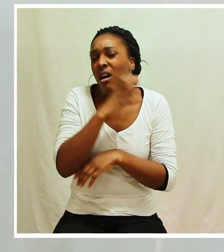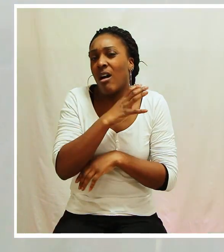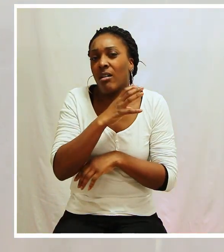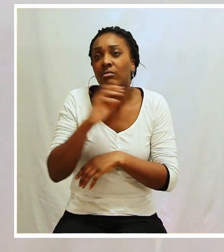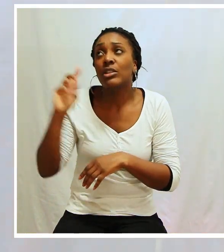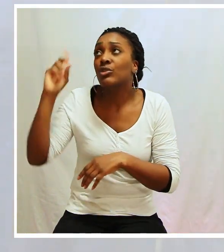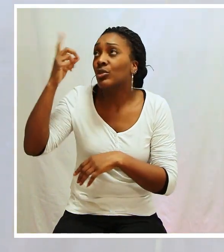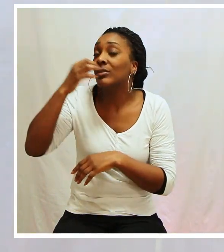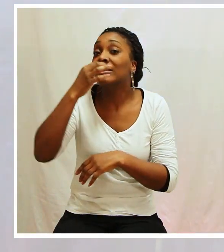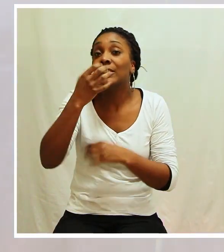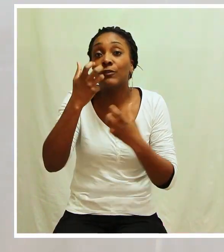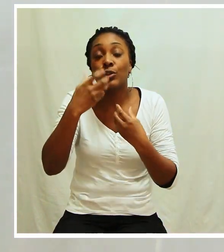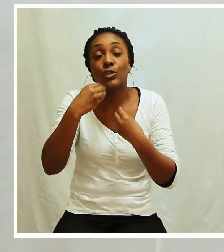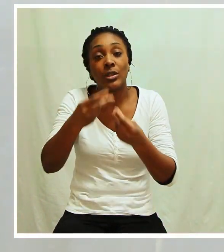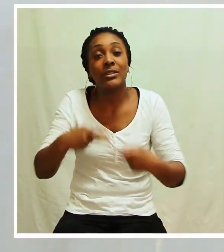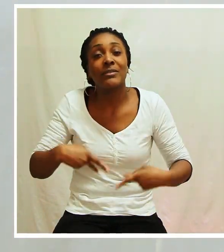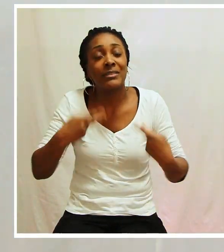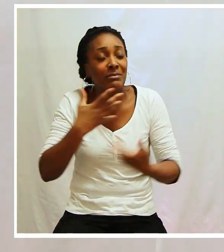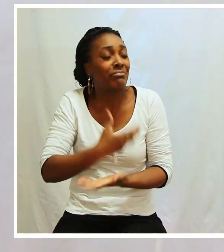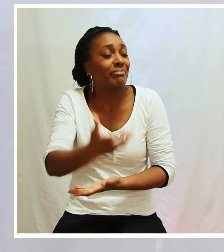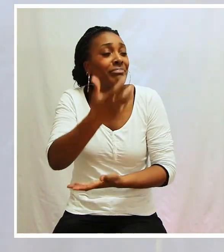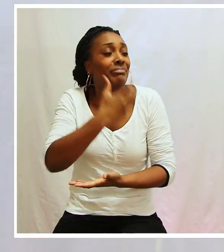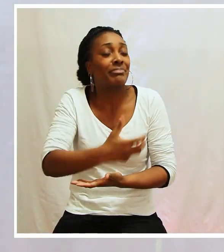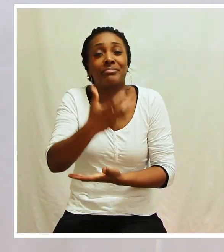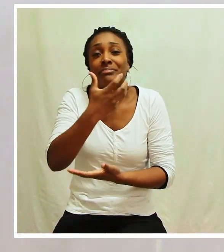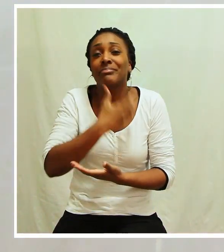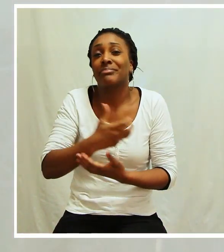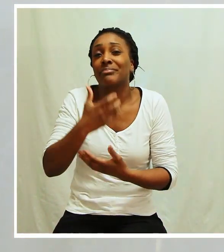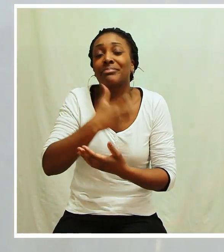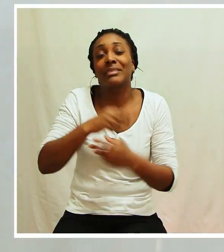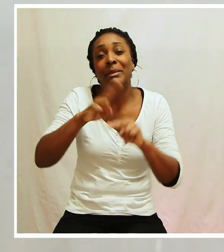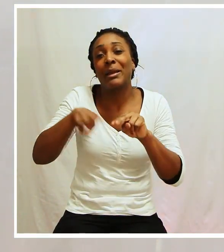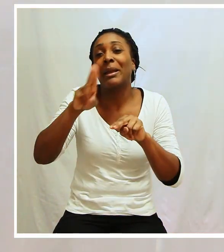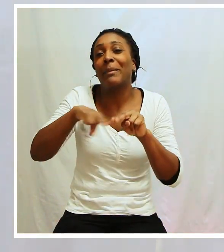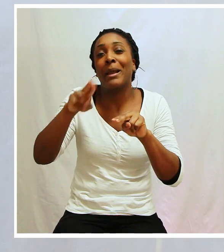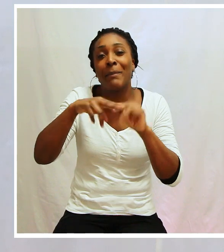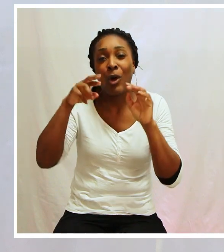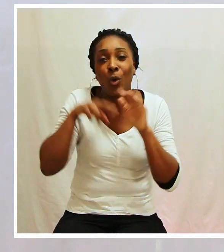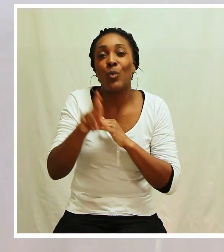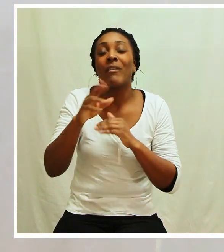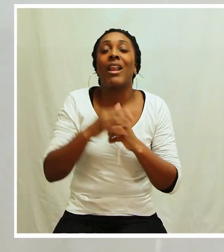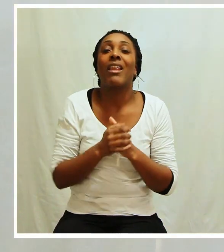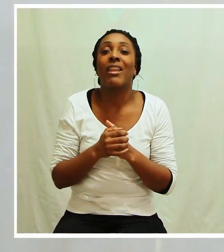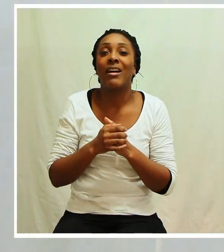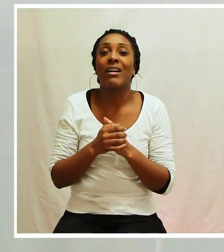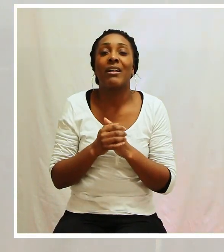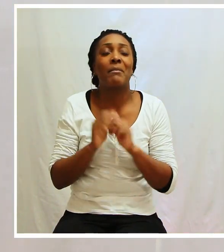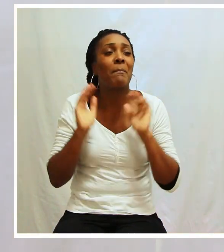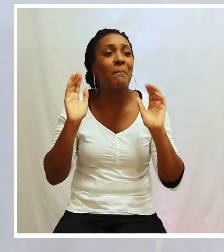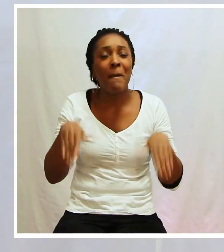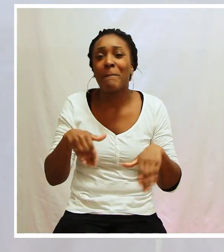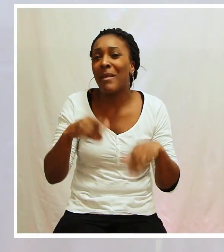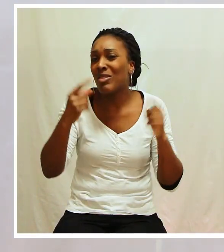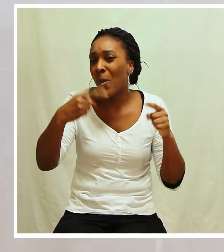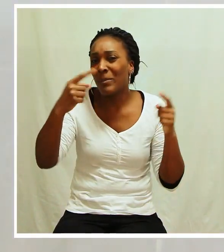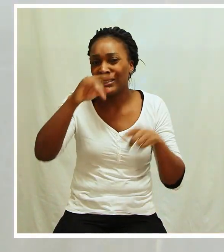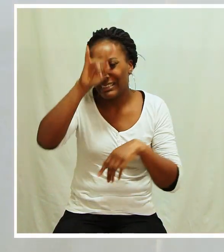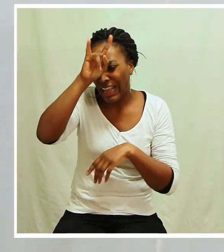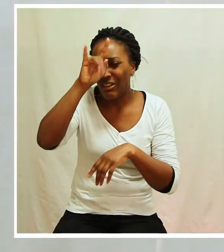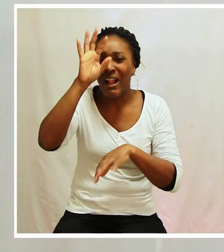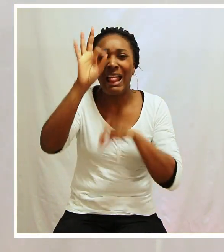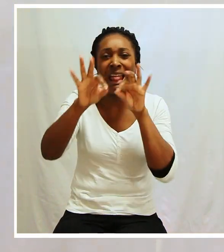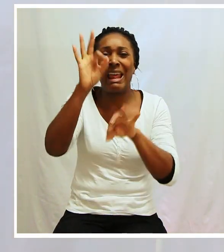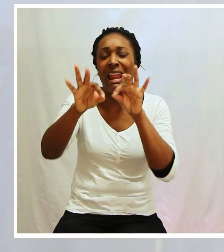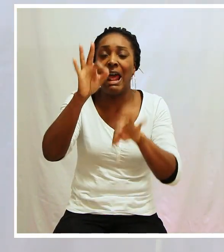abondance. Et cette vie-là va vous renouveler, vous restaurer. Et quoi qu'on ait pu vous faire, ce que l'adversaire a pu vous faire, moi,